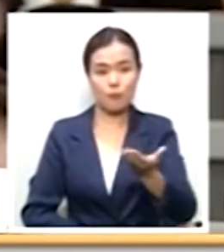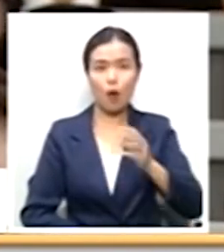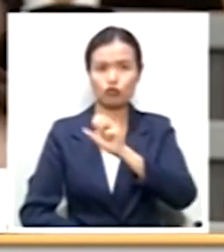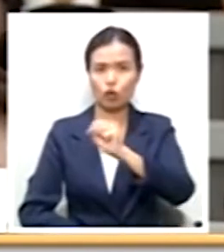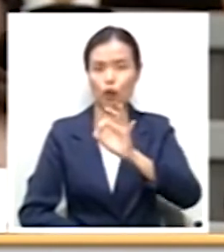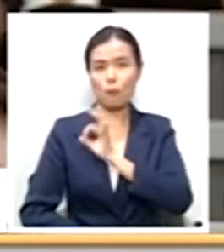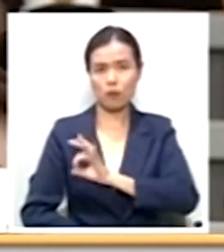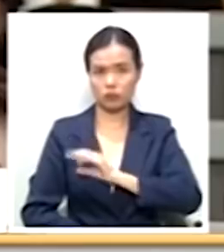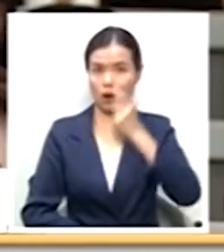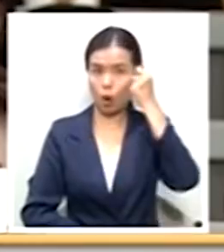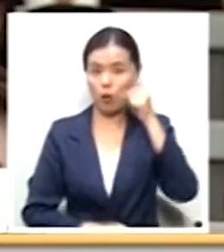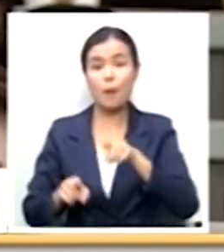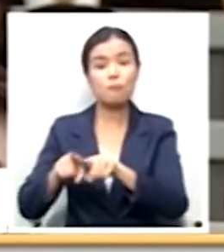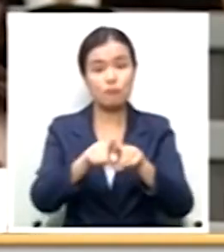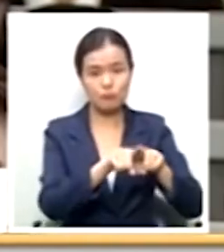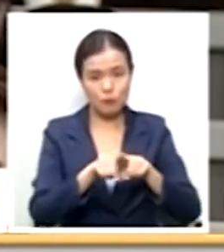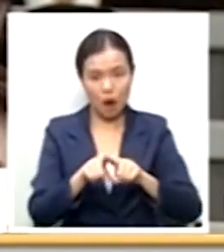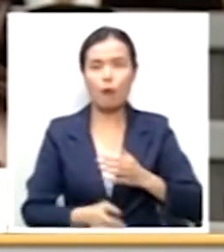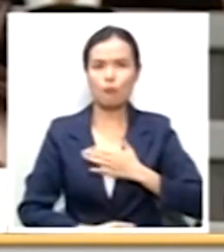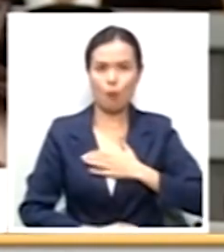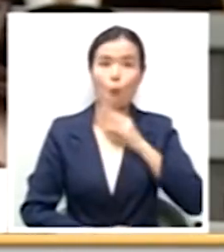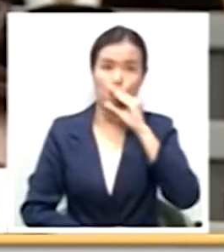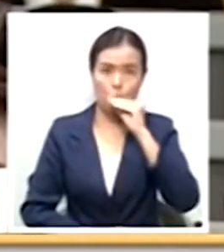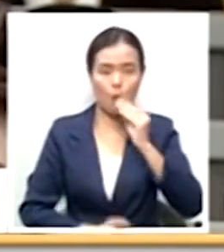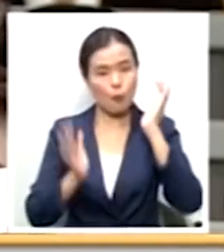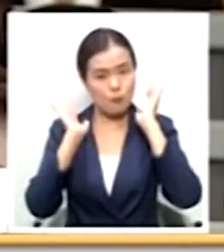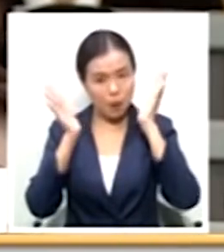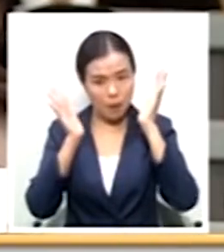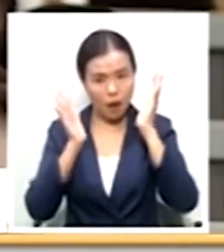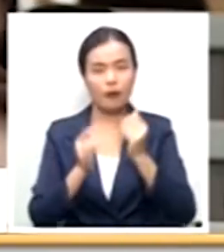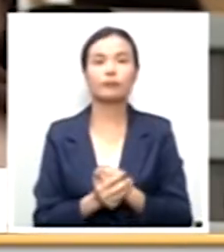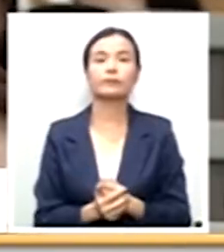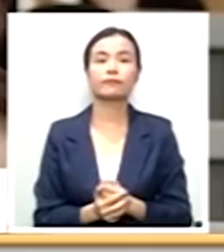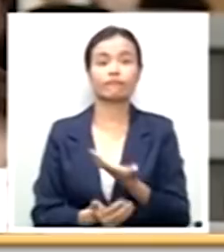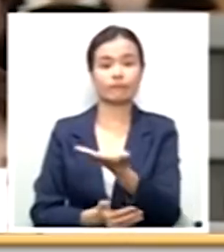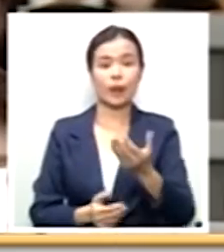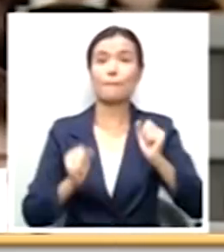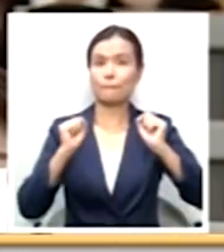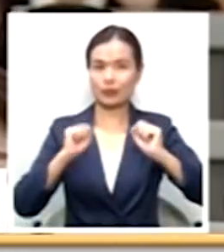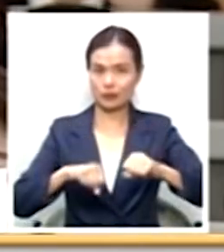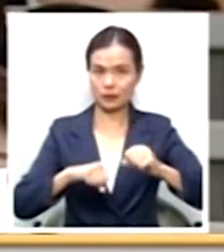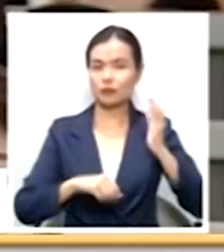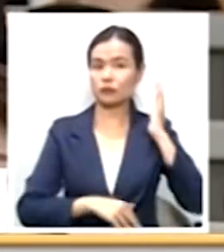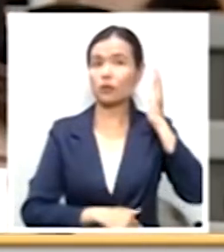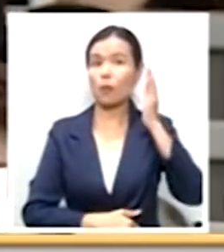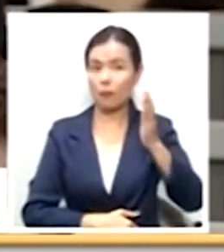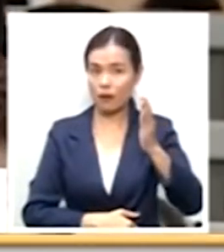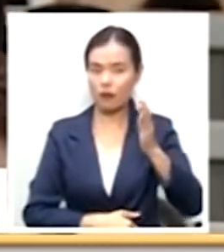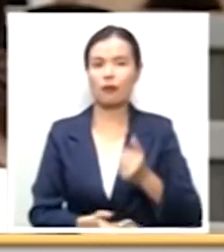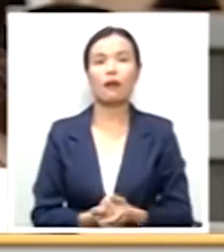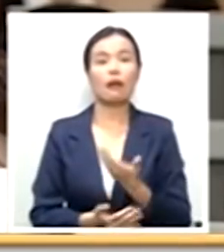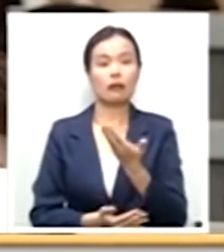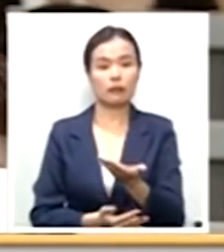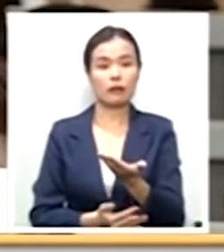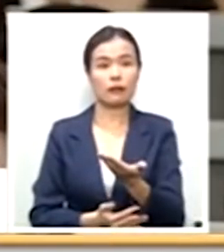งกันครับสิ่งที่ผมอภิปรายและที่พวกเราจะลงมติต่อไปนี่คือความ